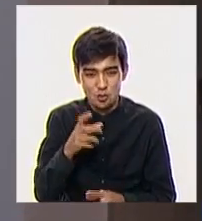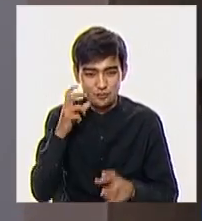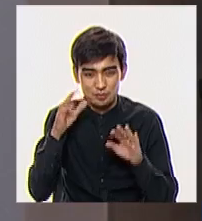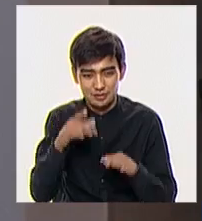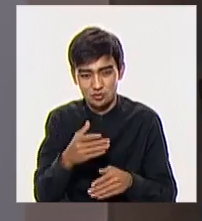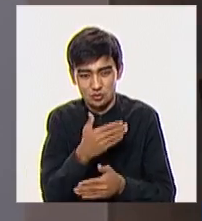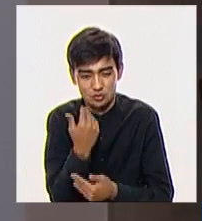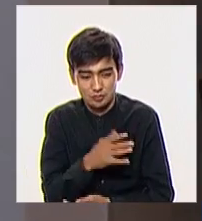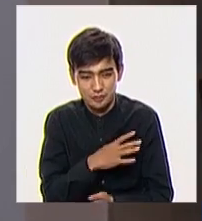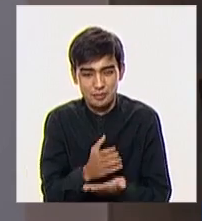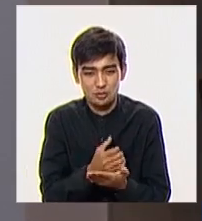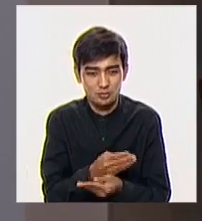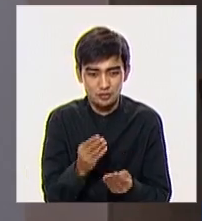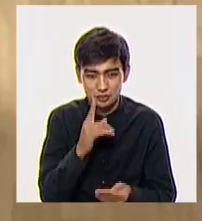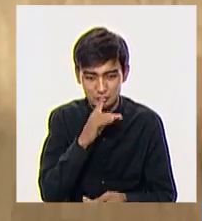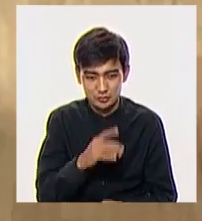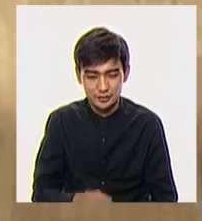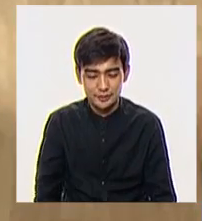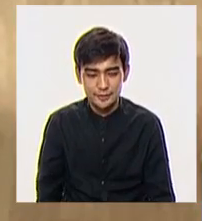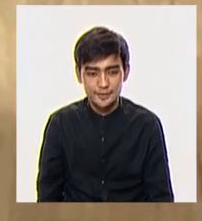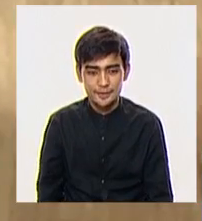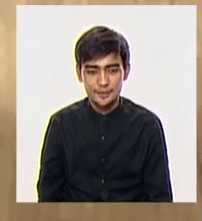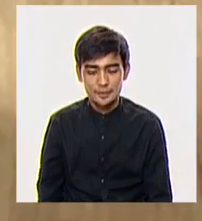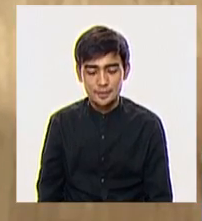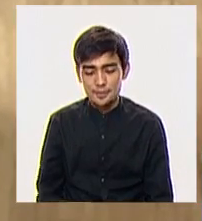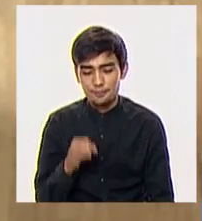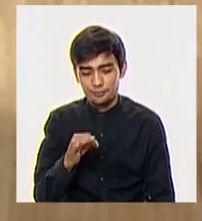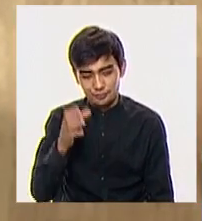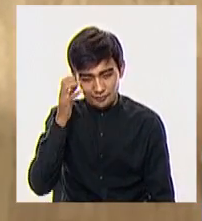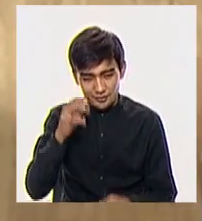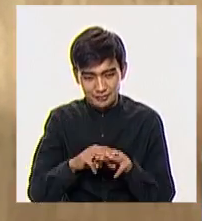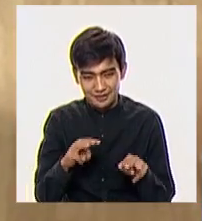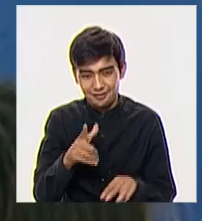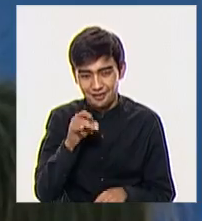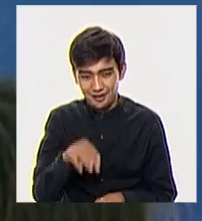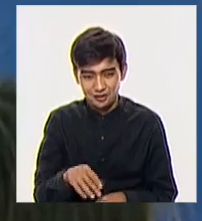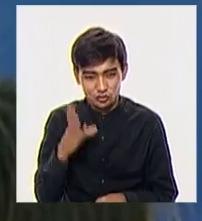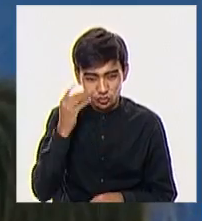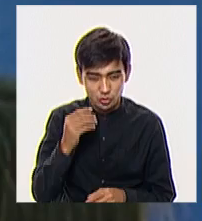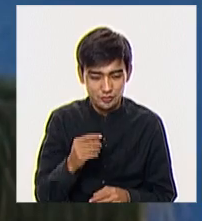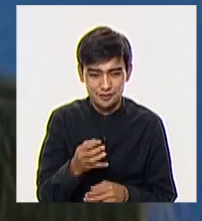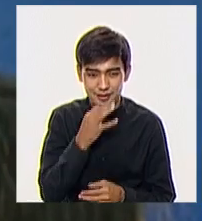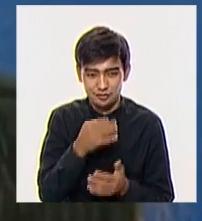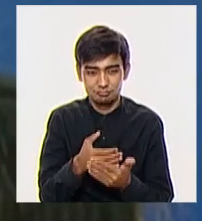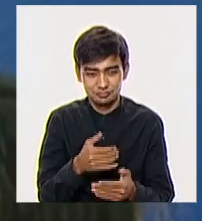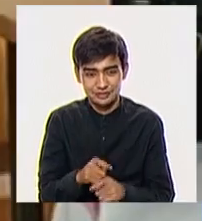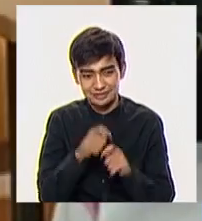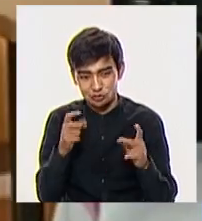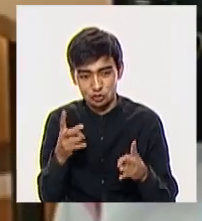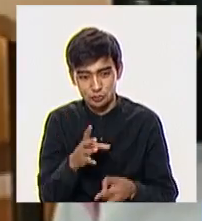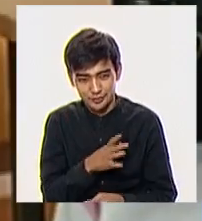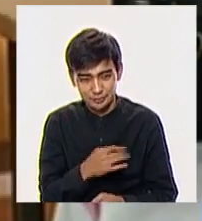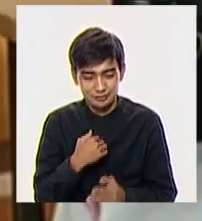мүлдем ашылмайды. Бала саны жетпейді. Сарапшылар білім министрлігіне грант санын алдын ала жариялауды жыл сайын өтініп ақ келеміз дейді.